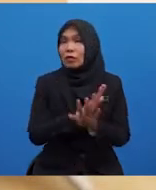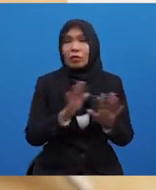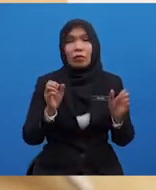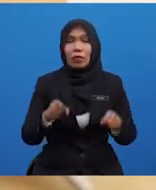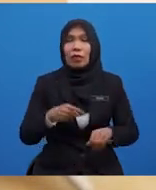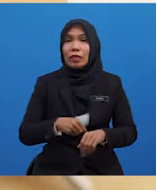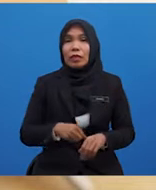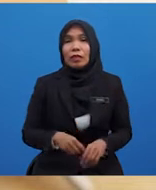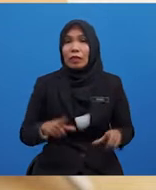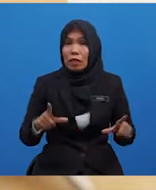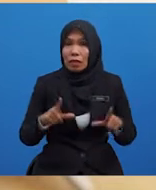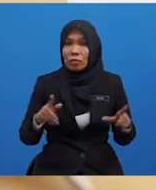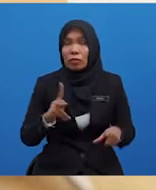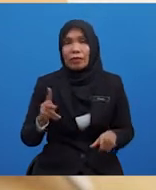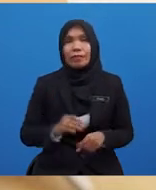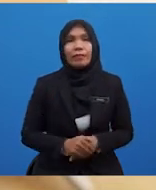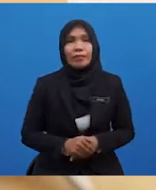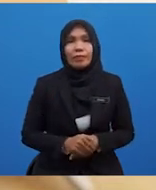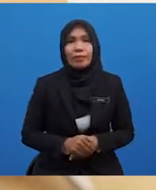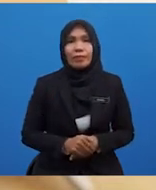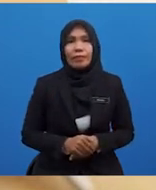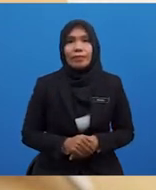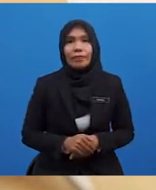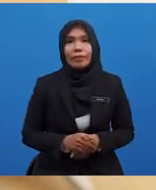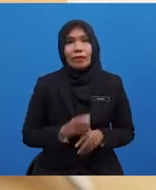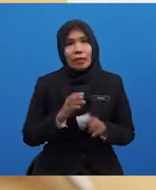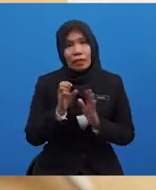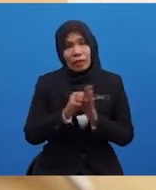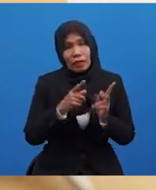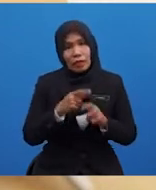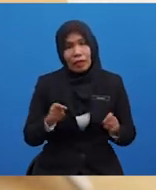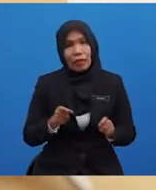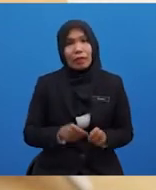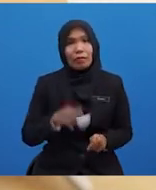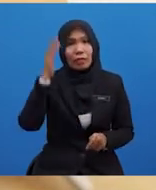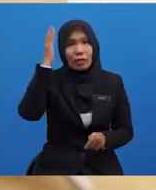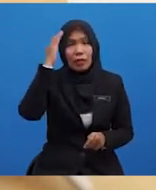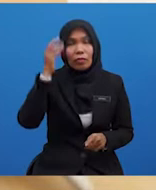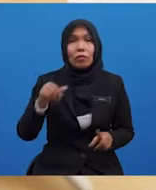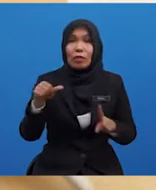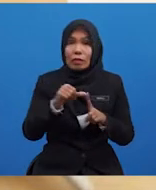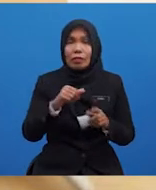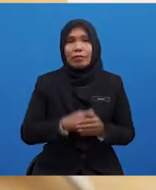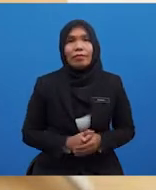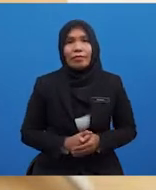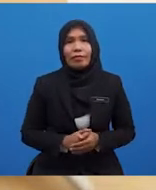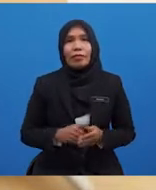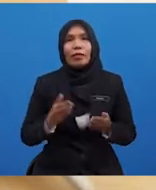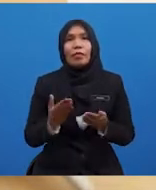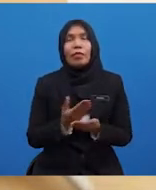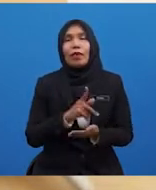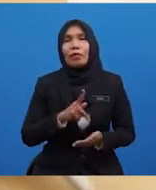Setelah kamu mengenal pasti arah pergerakan proses dengan tepat, barulah